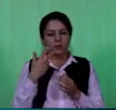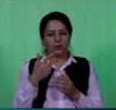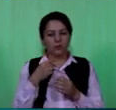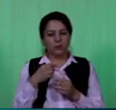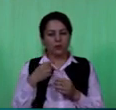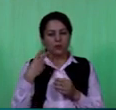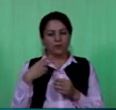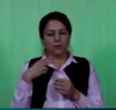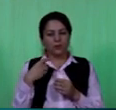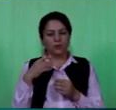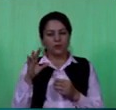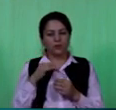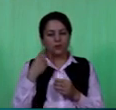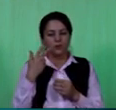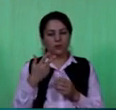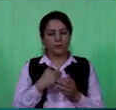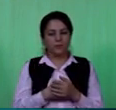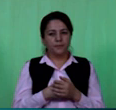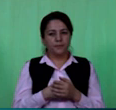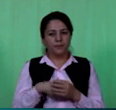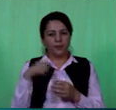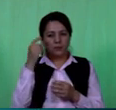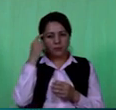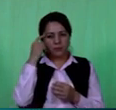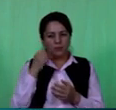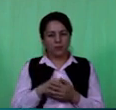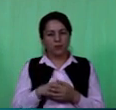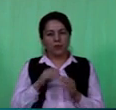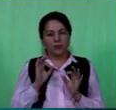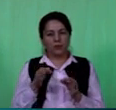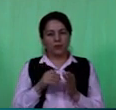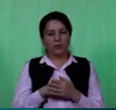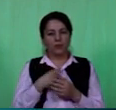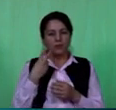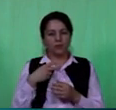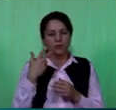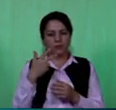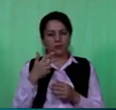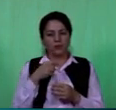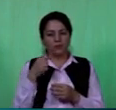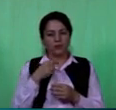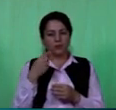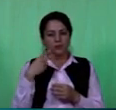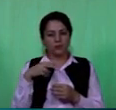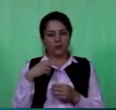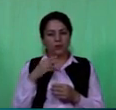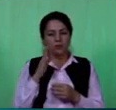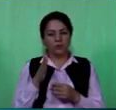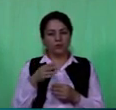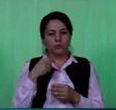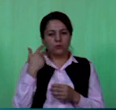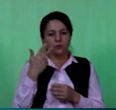2323 подумали верно из 23 вычтем 20